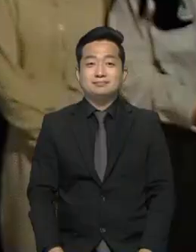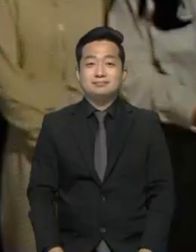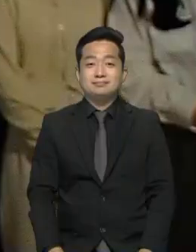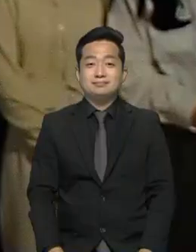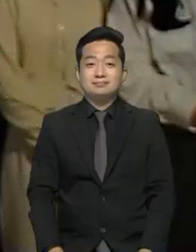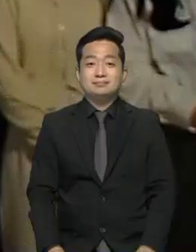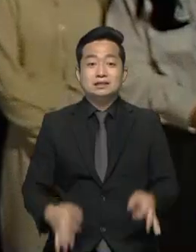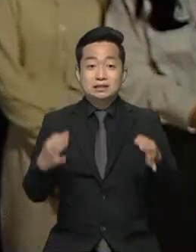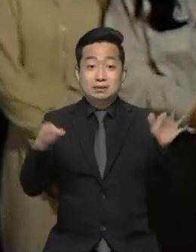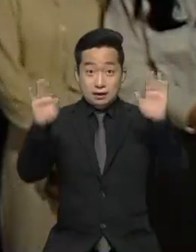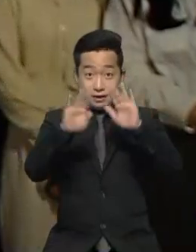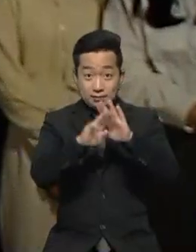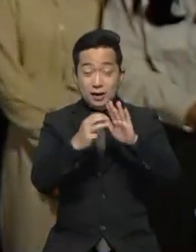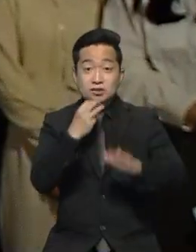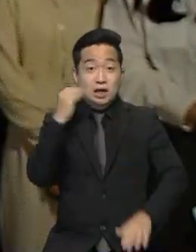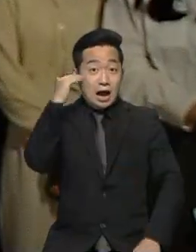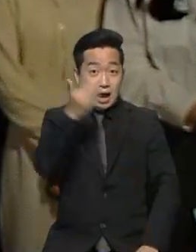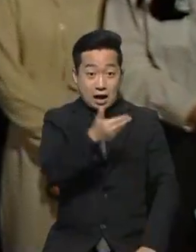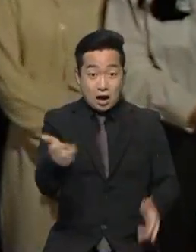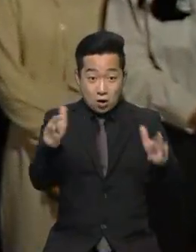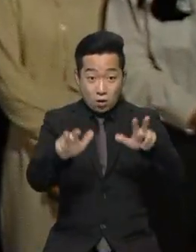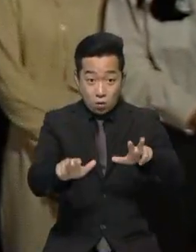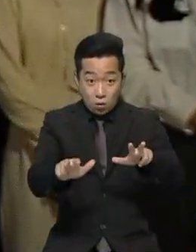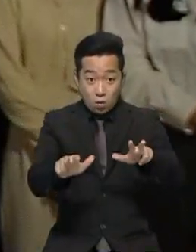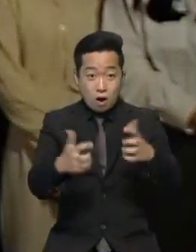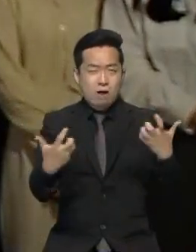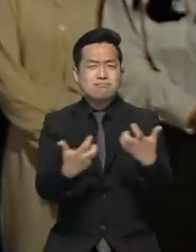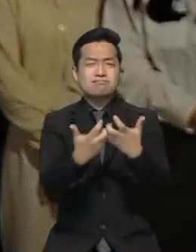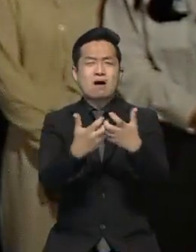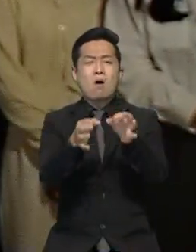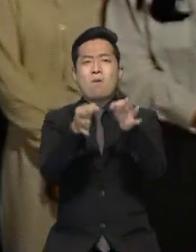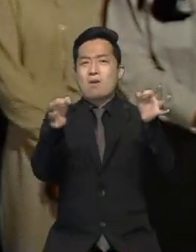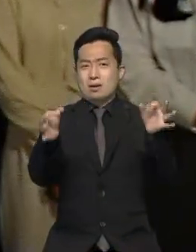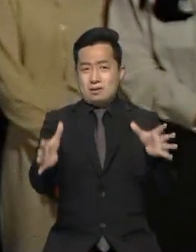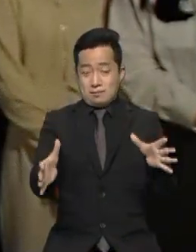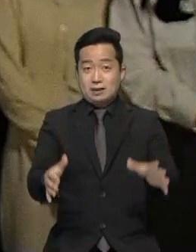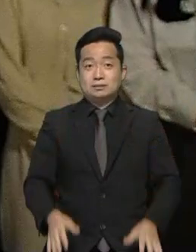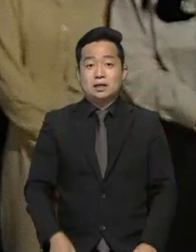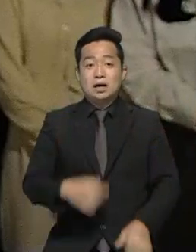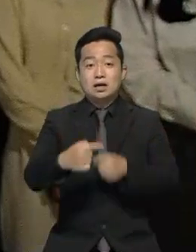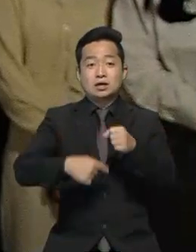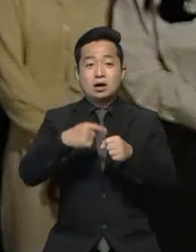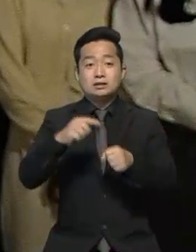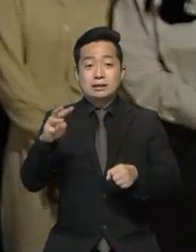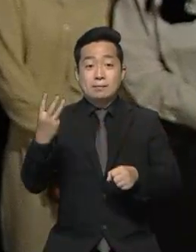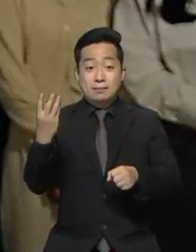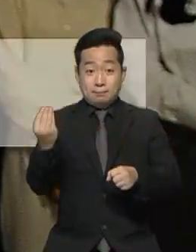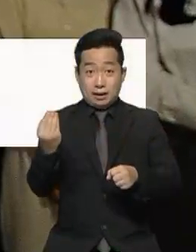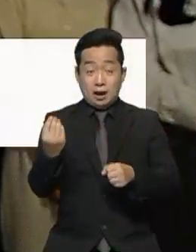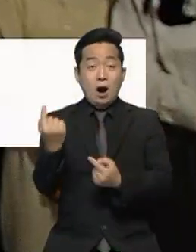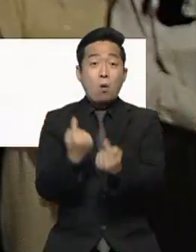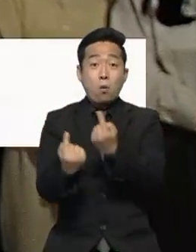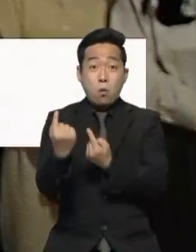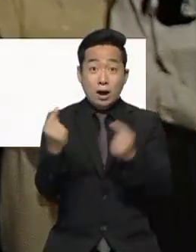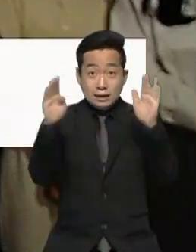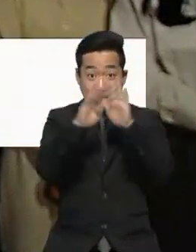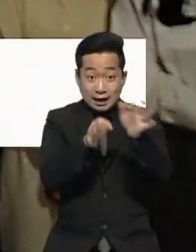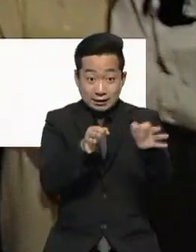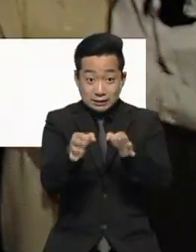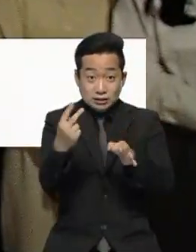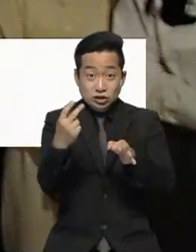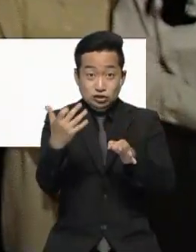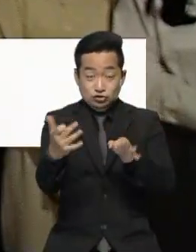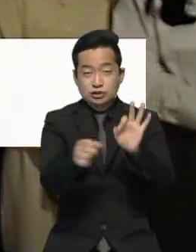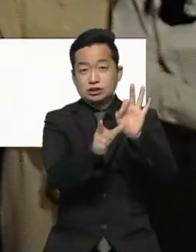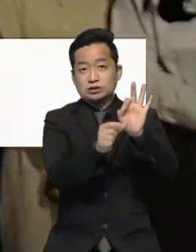네, 금요일 밤 서울 한강공원의 이런 풍경 정말 오랜만입니다. 연간 300만 명이 찾았던 한강공원 야시장은